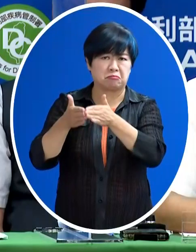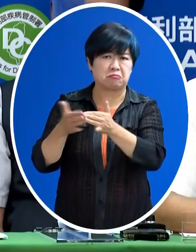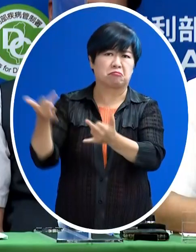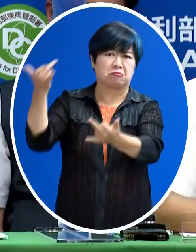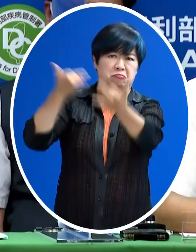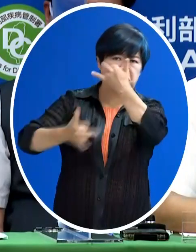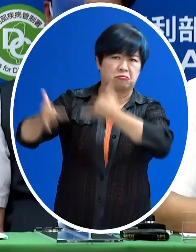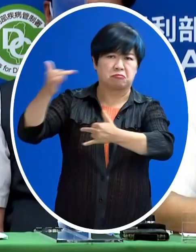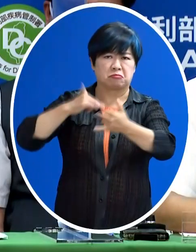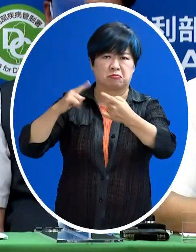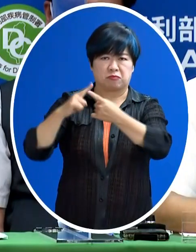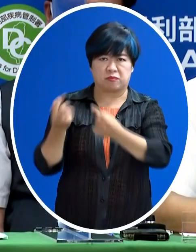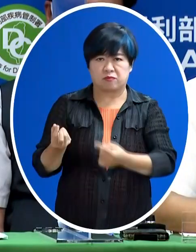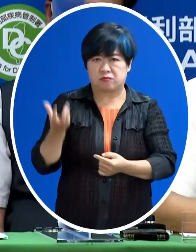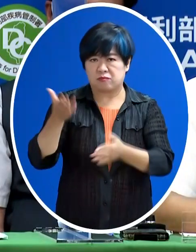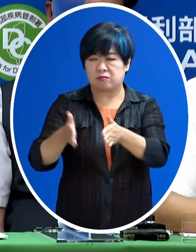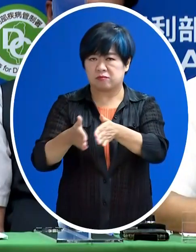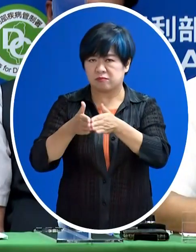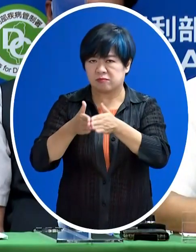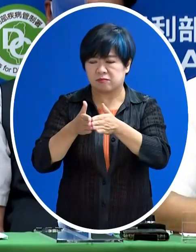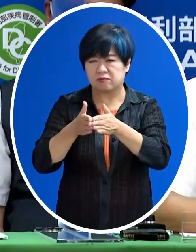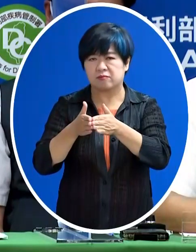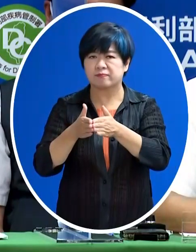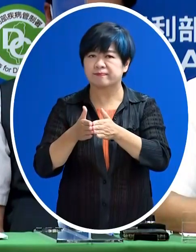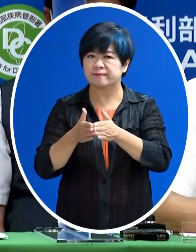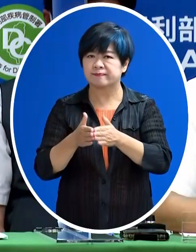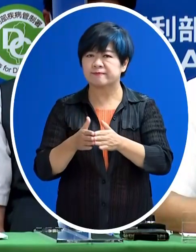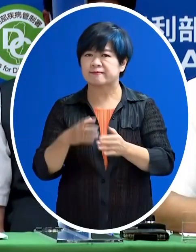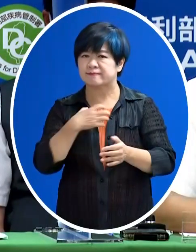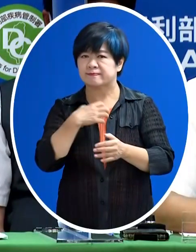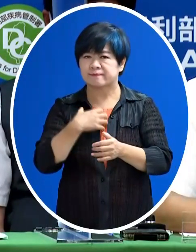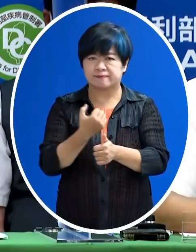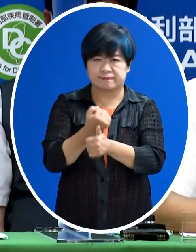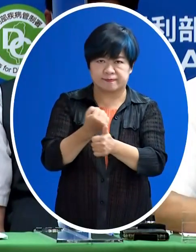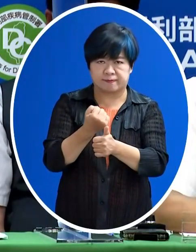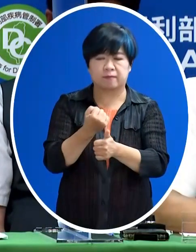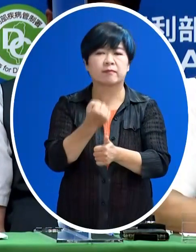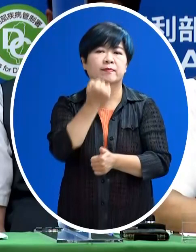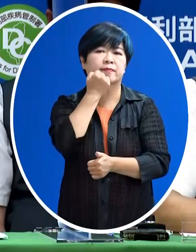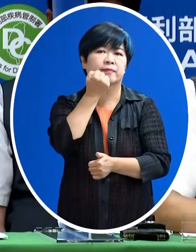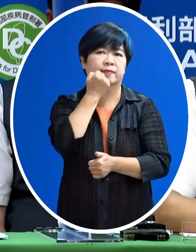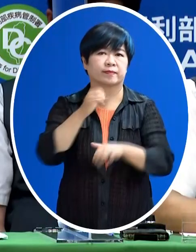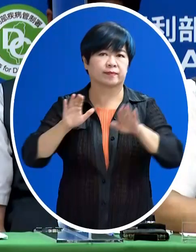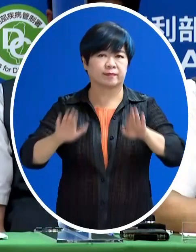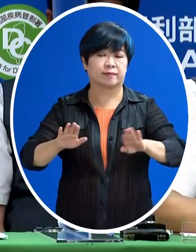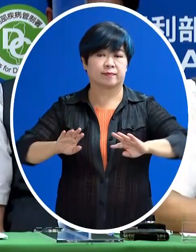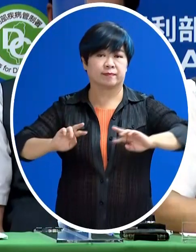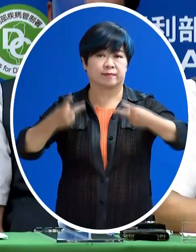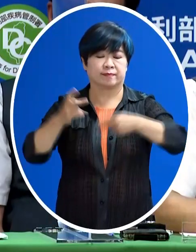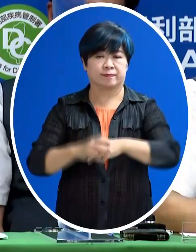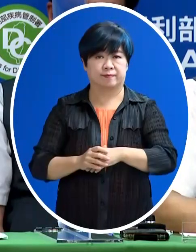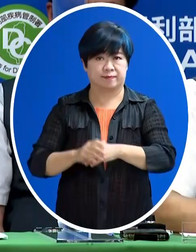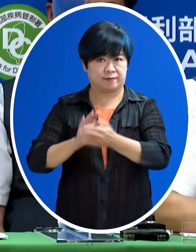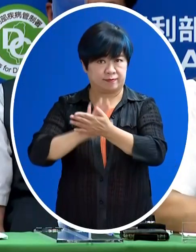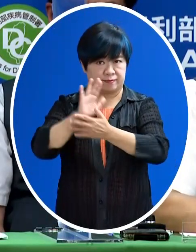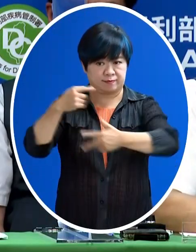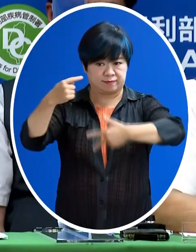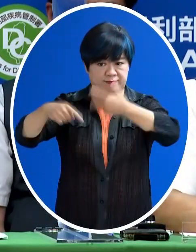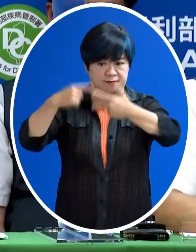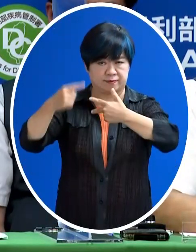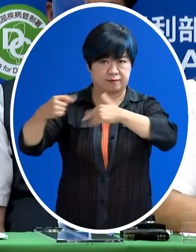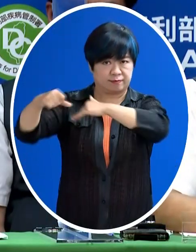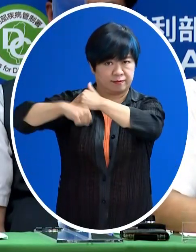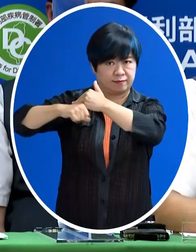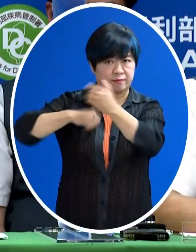加的情况之下，那这个风险还可控，好，所以我们从即日起调升。每周入境总量人